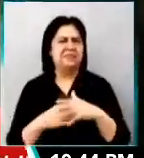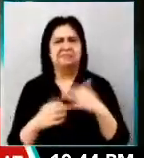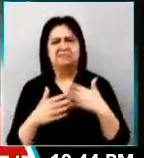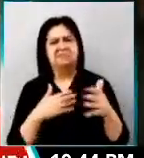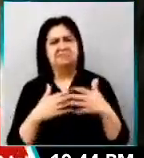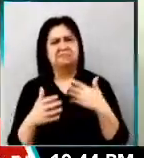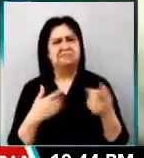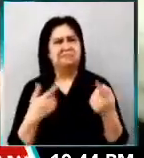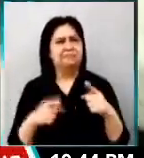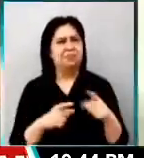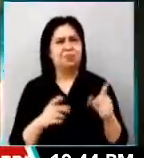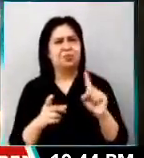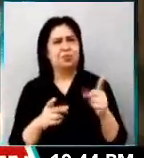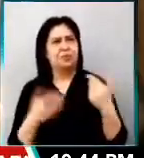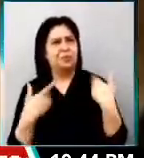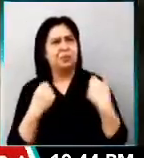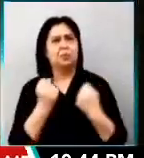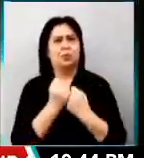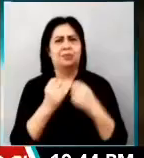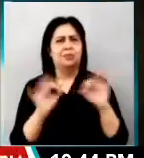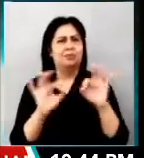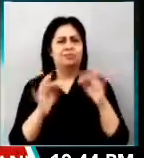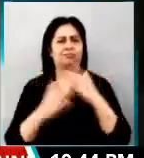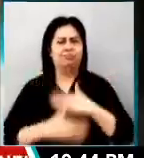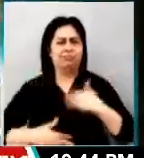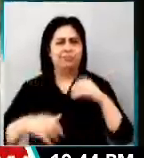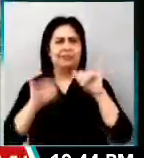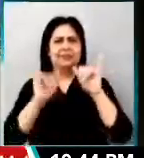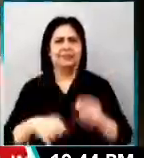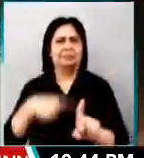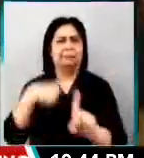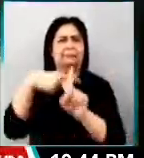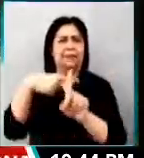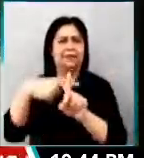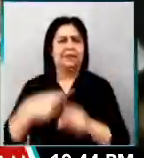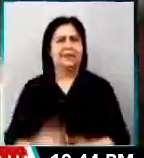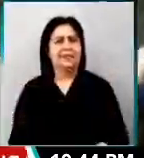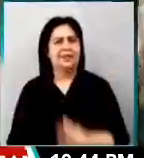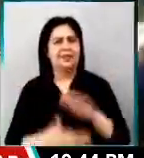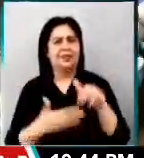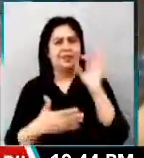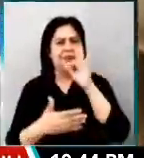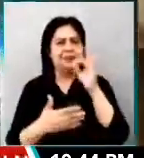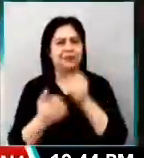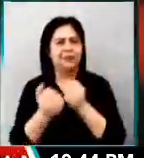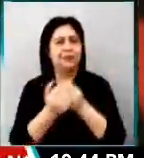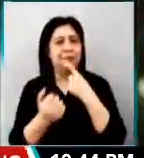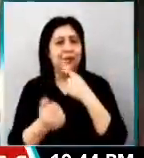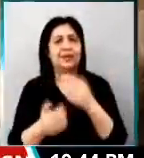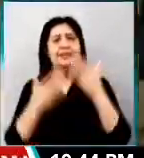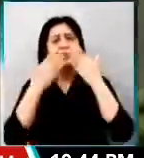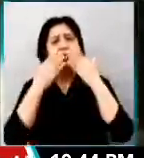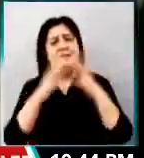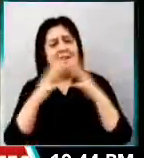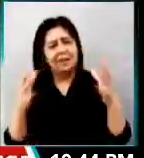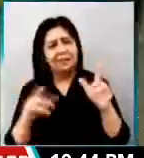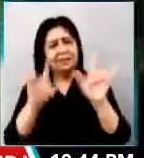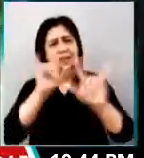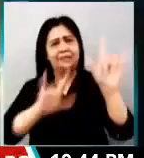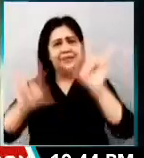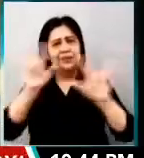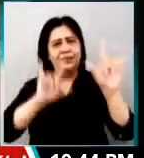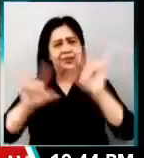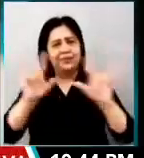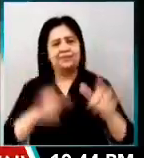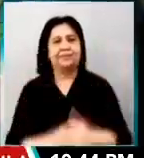is, you have to enjoy and stay positive. Message na lang sa lahat ng mga Pilipinong sumusuporta sa iyo. Daming salamat, I love you all. Balik bansa na